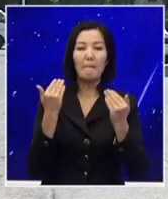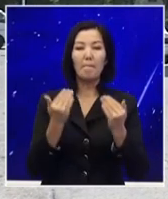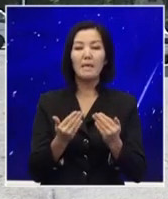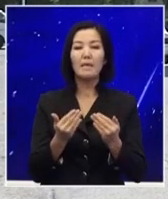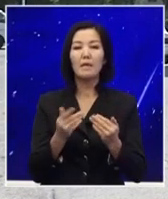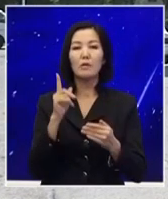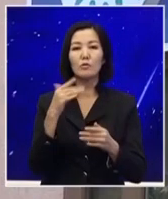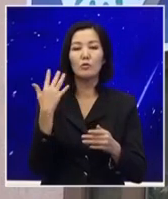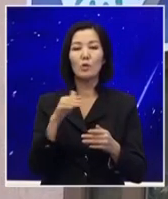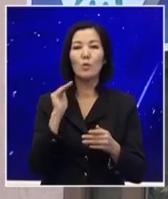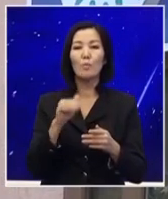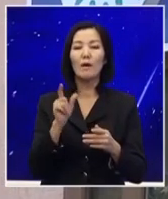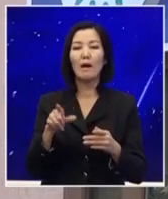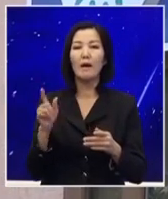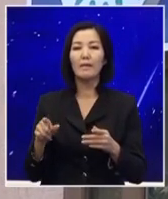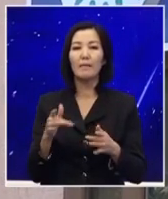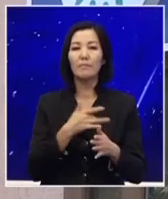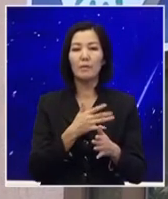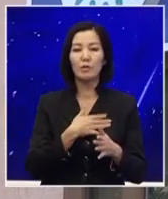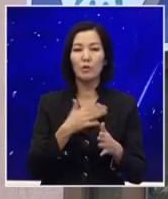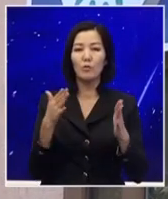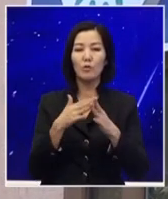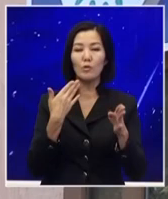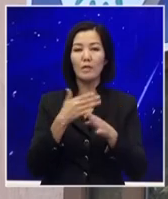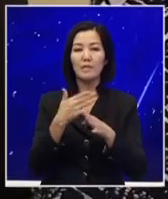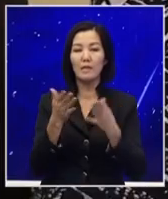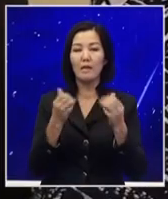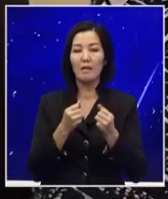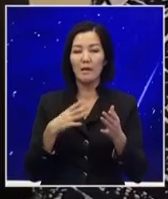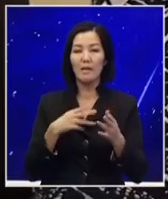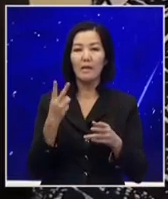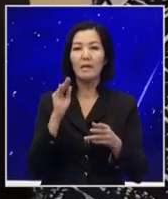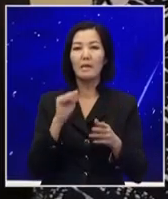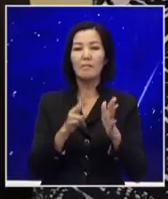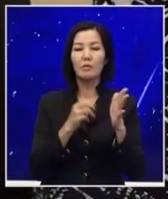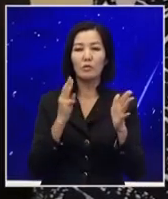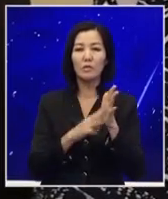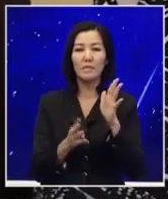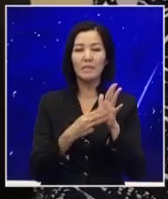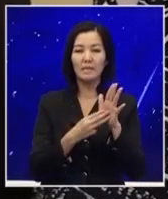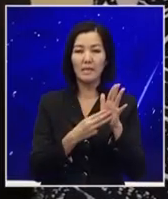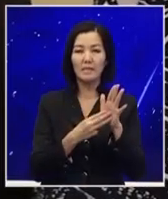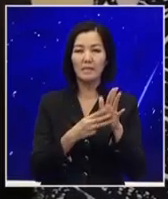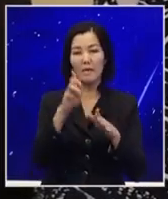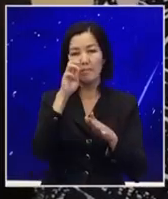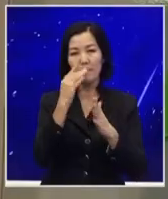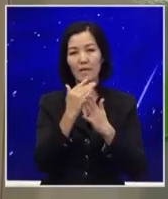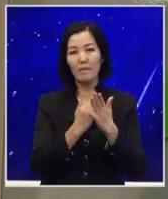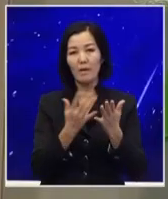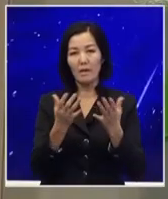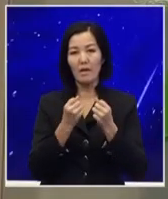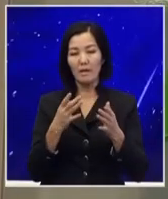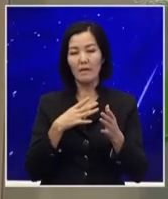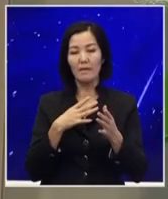өңірде 150 мың адам меншігіне үй рәсімдепті. Олардың 2788-і мемлекеттік